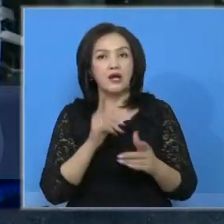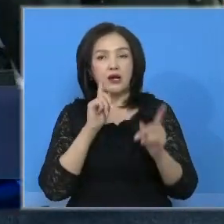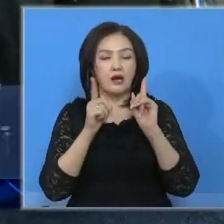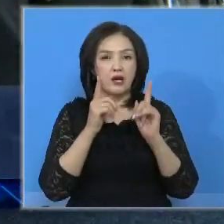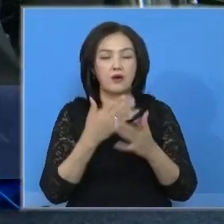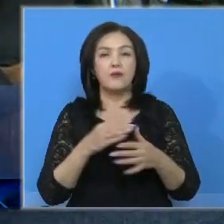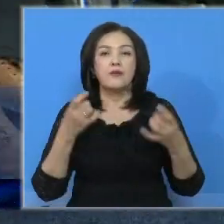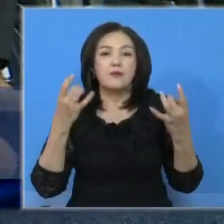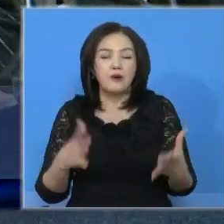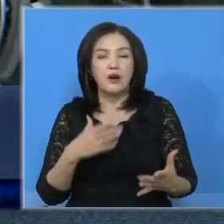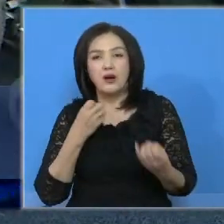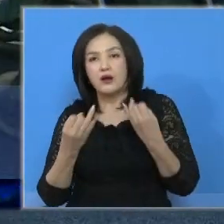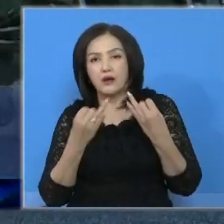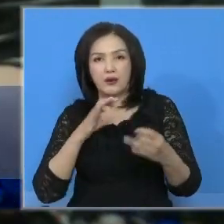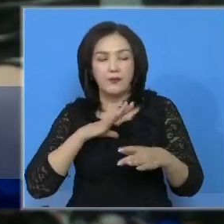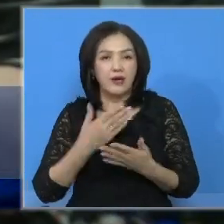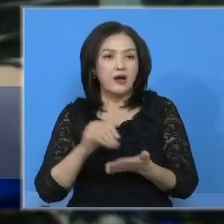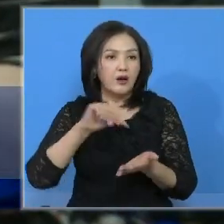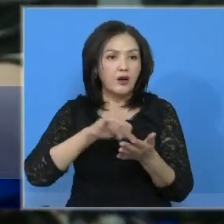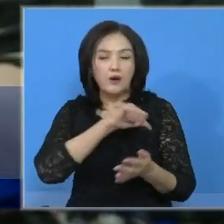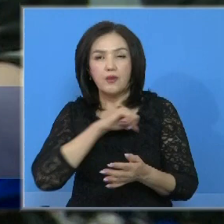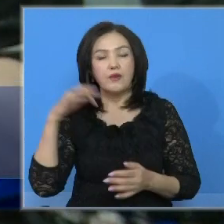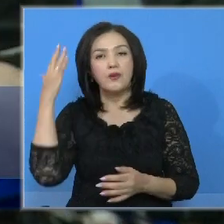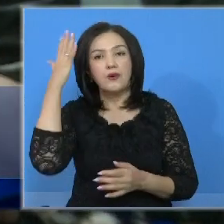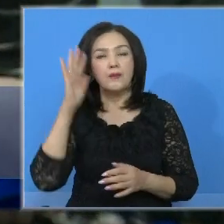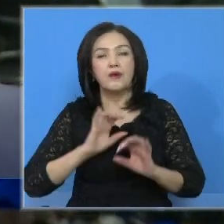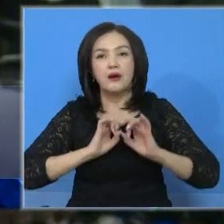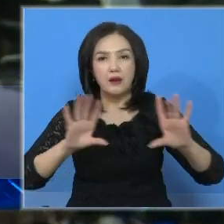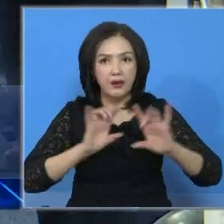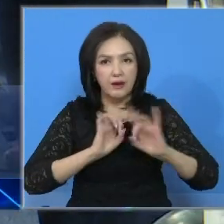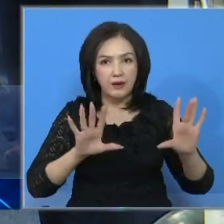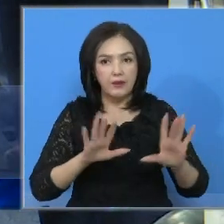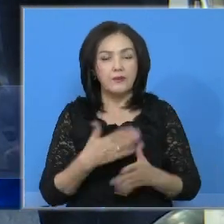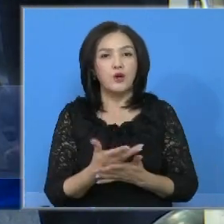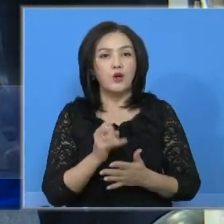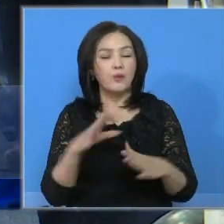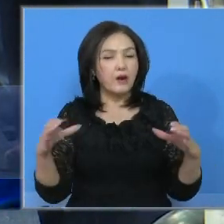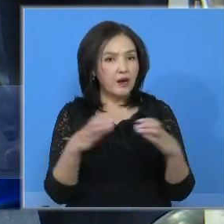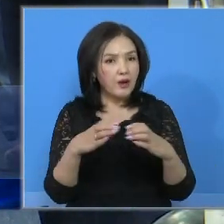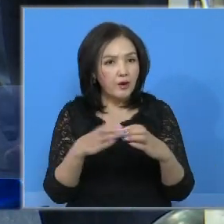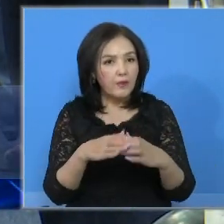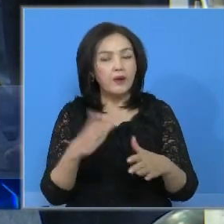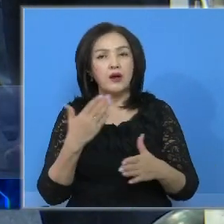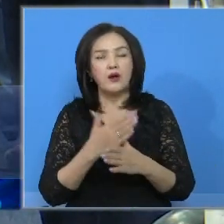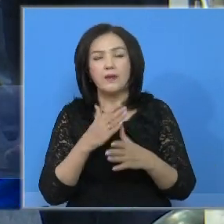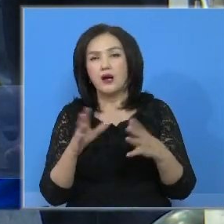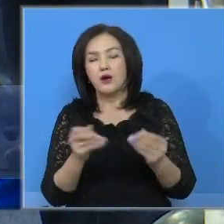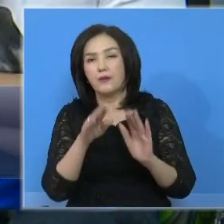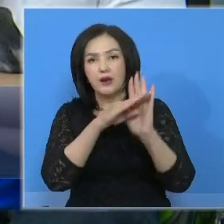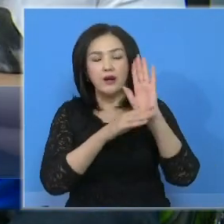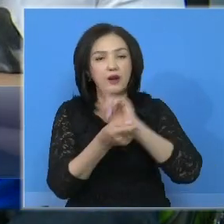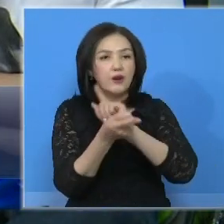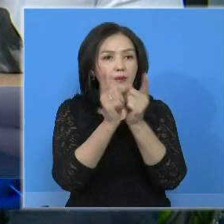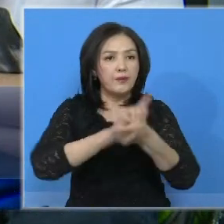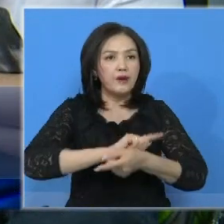еркін форматта өтті. Сондықтан болар қатысушылар өз ойын бүкпесіз тарқатып жатты. Құзырлы орган өкілдері болса, қолданыстағы ережені өзгерту